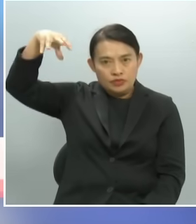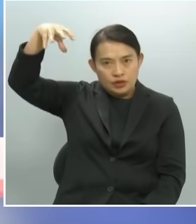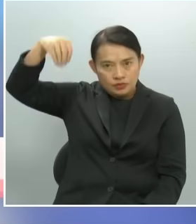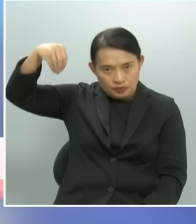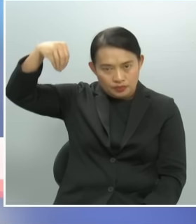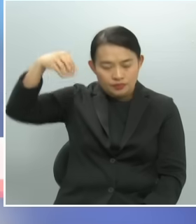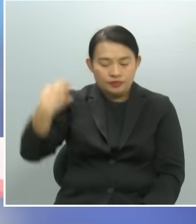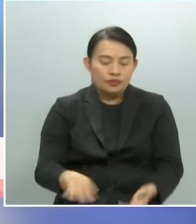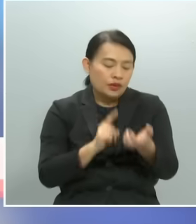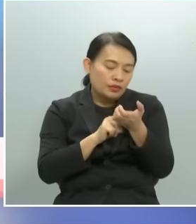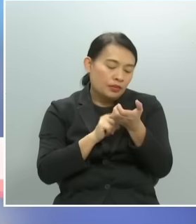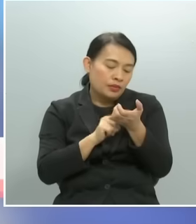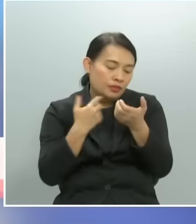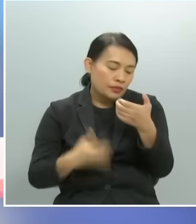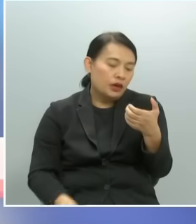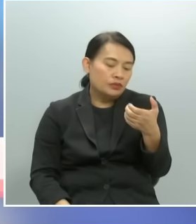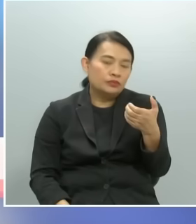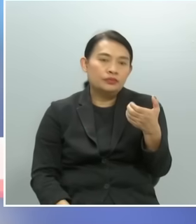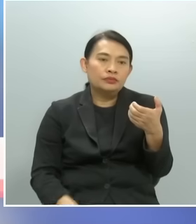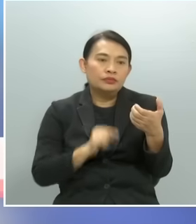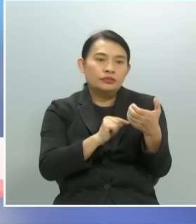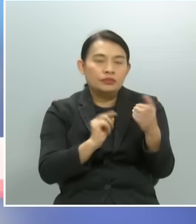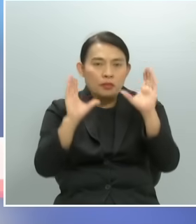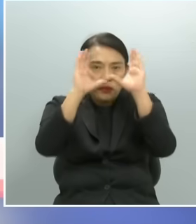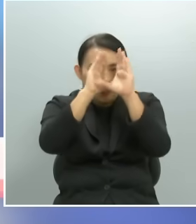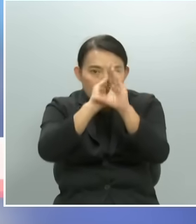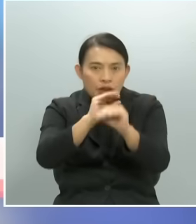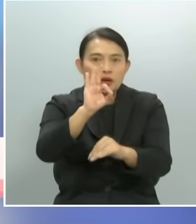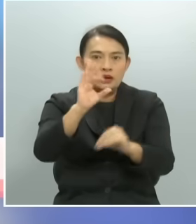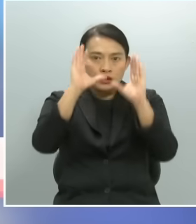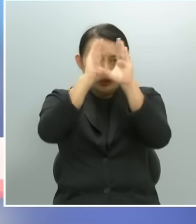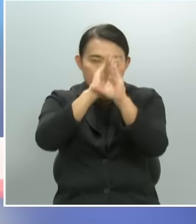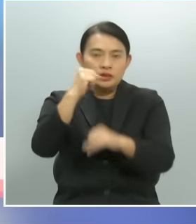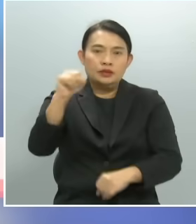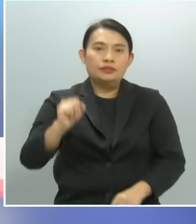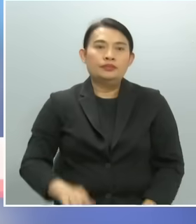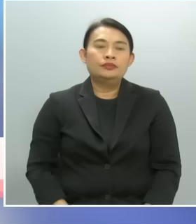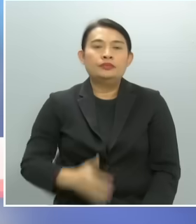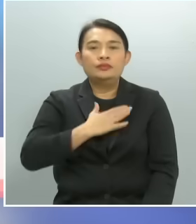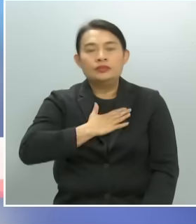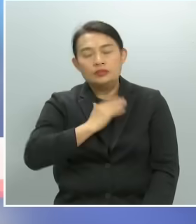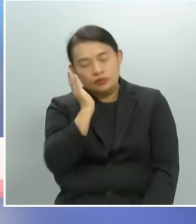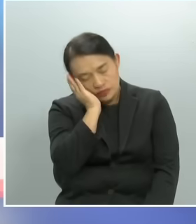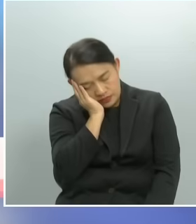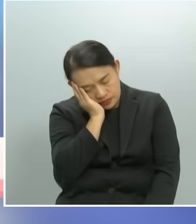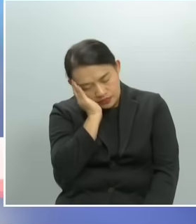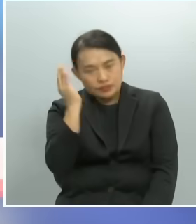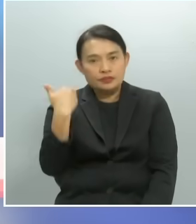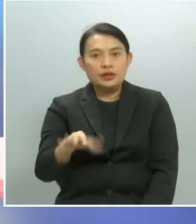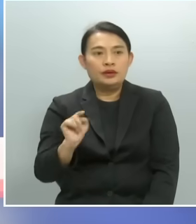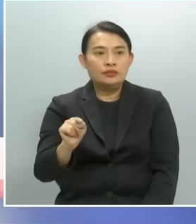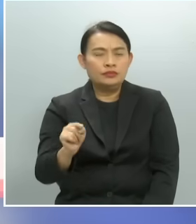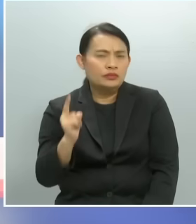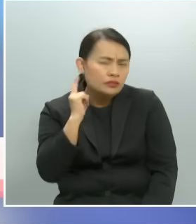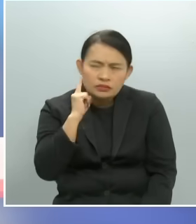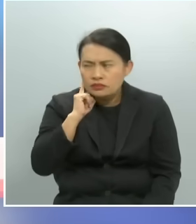ก็เล่นโทรศัพท์สักพักนึงซึ่งตอนนั้นครับเวลาประมาณสัก 3-4ทุ่มตัวเองเนี่ยหลับไปนะฮะหลังจากที่นอนหลับไปแล้วตนเองได้